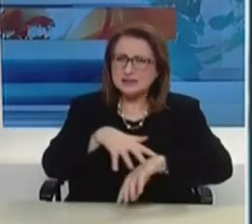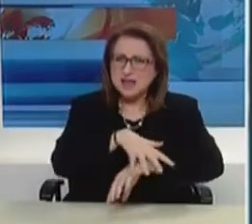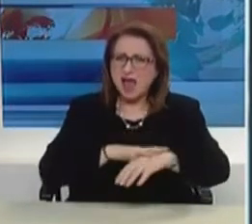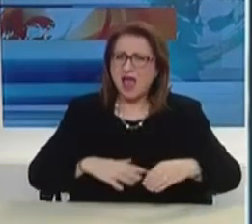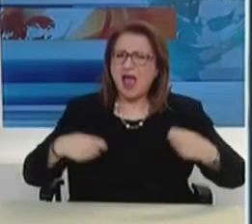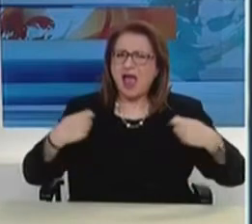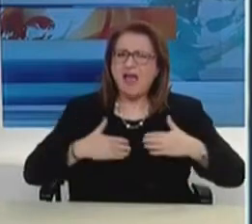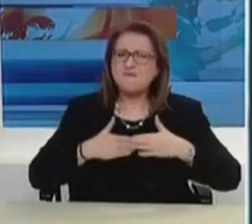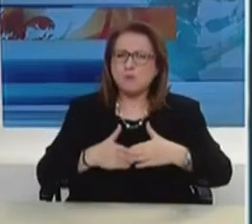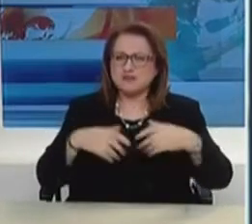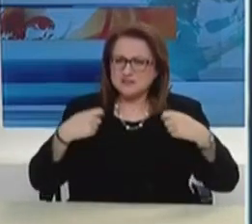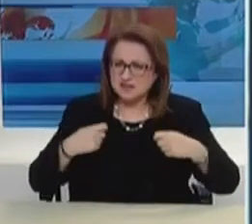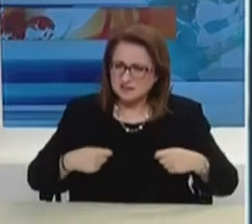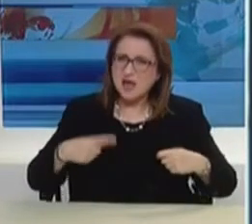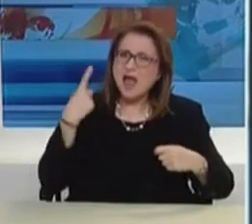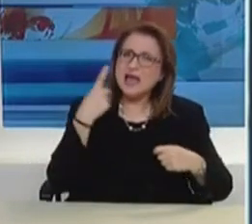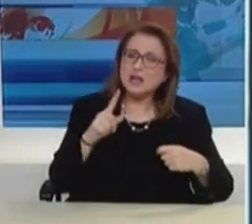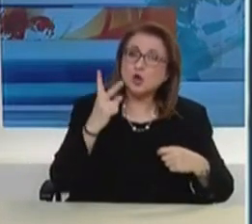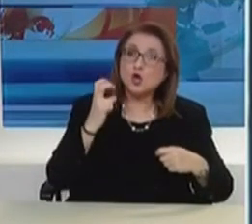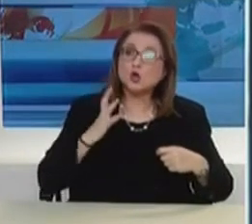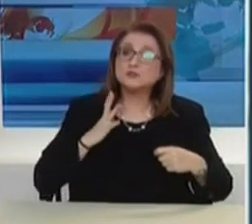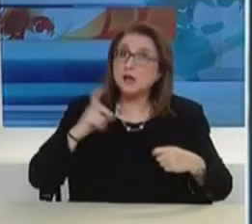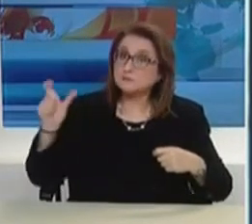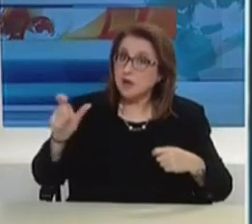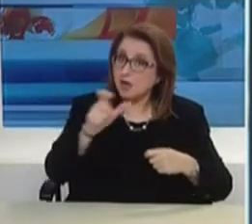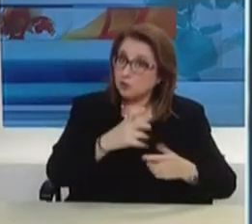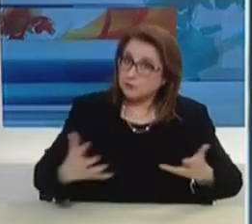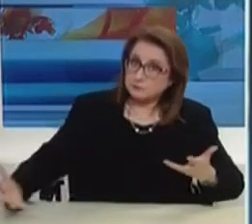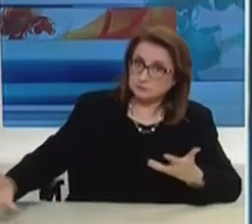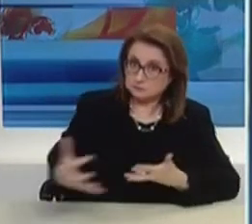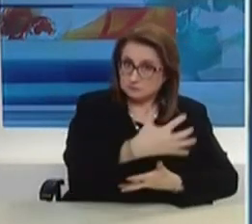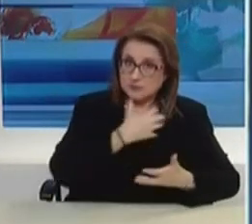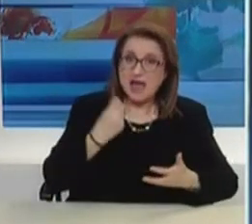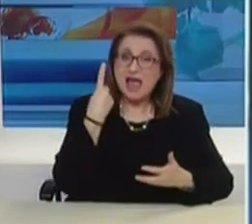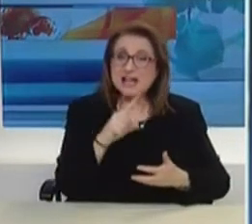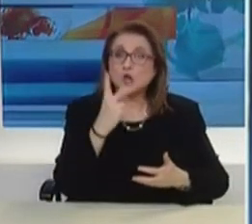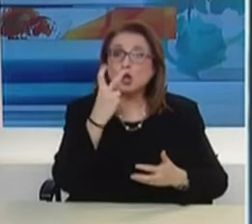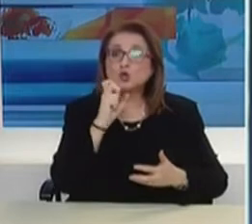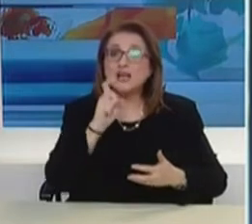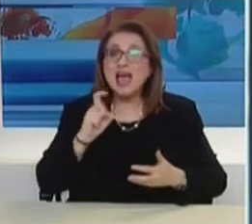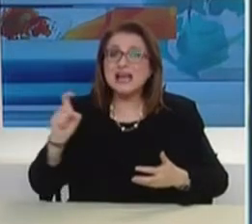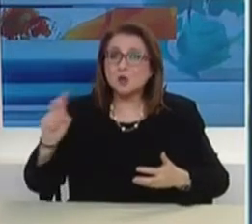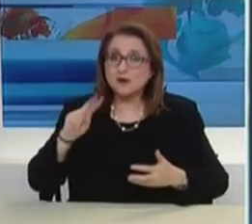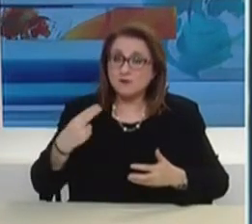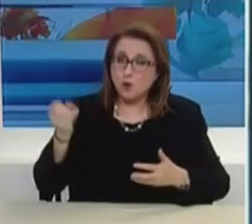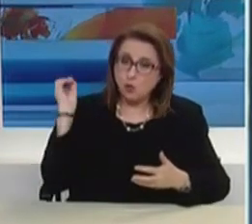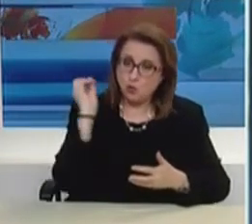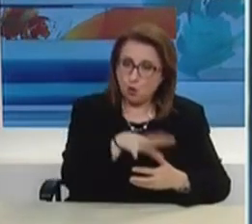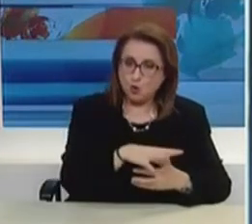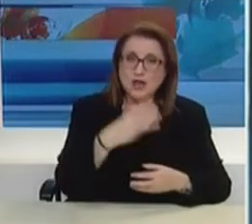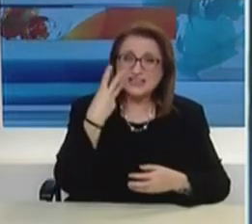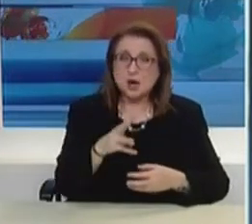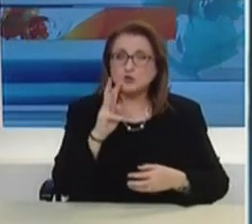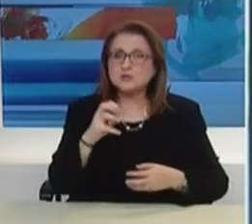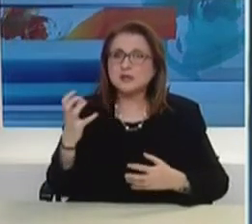μέλη της ναυτιλιακής κοινότητας, συγκεντρώνοντας περισσότερα από 10 εκατομμύρια ευρώ για την αγορά υγειονομικού υλικού. 335